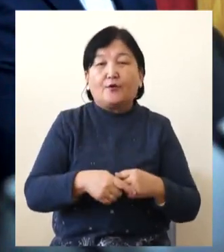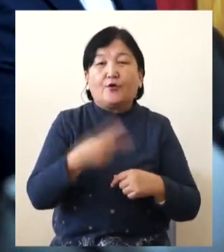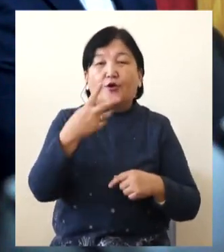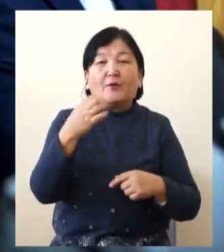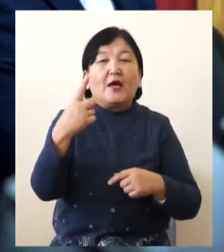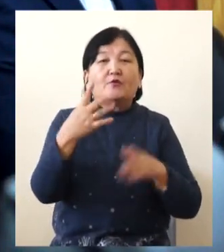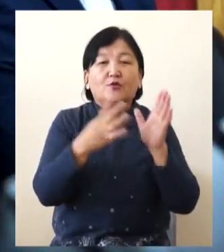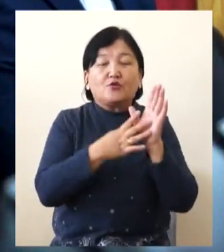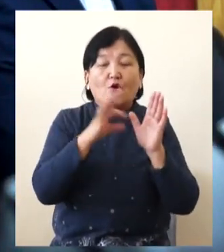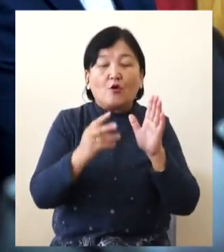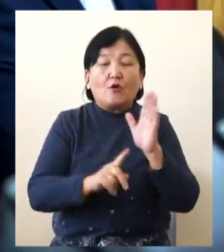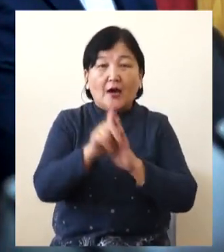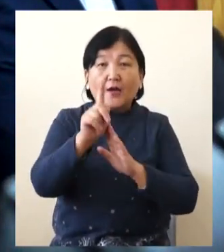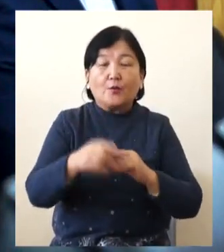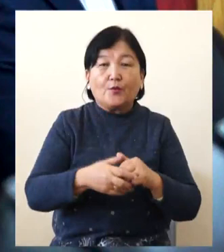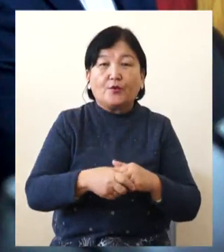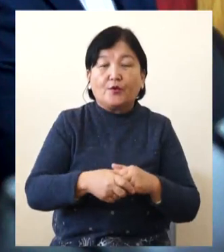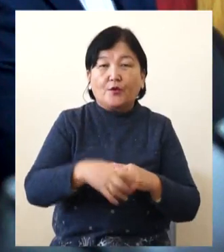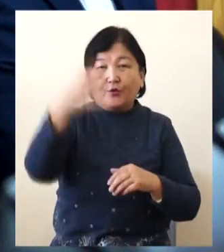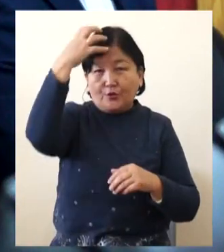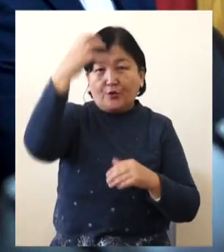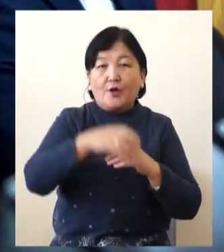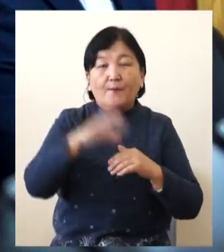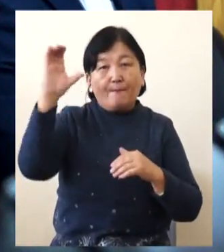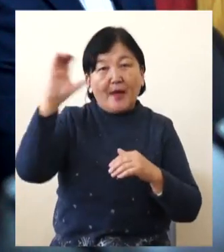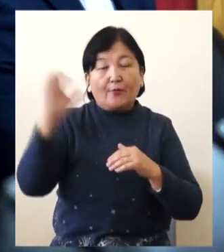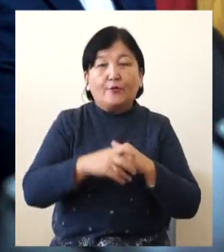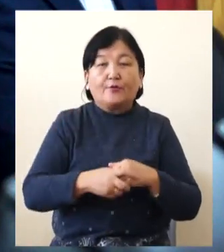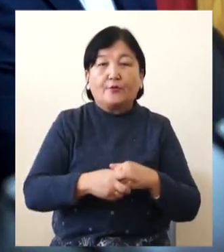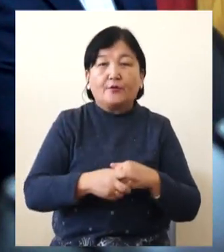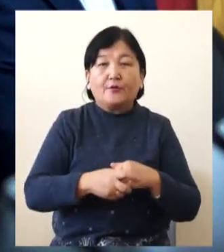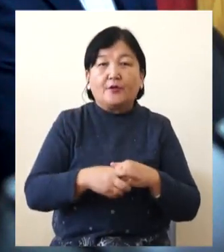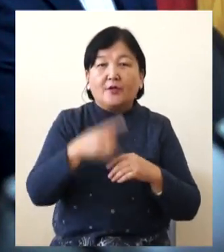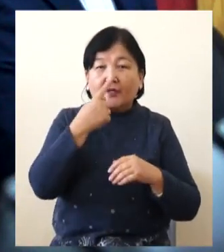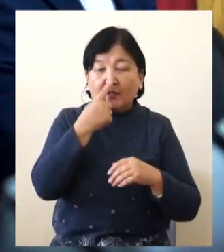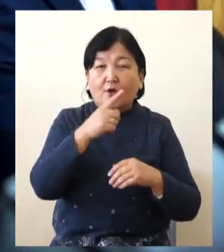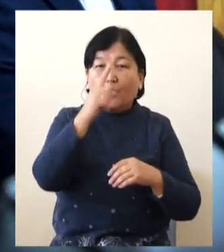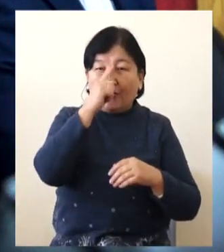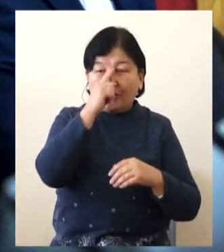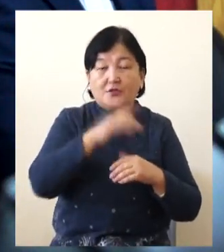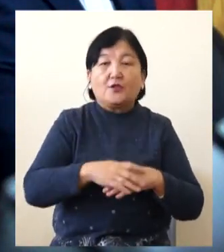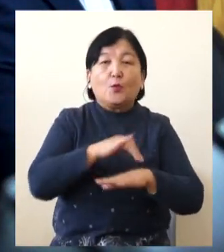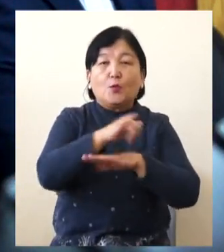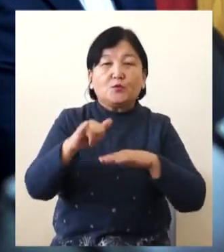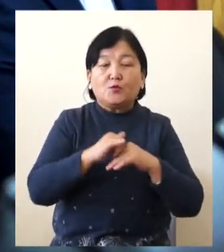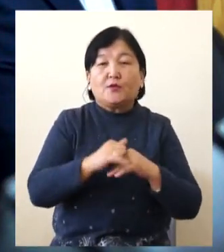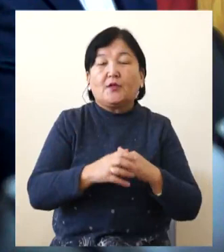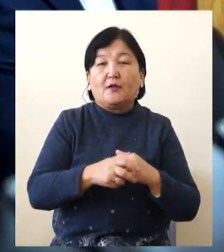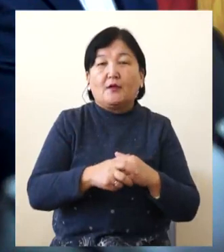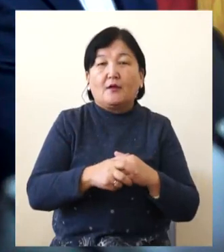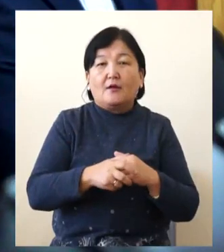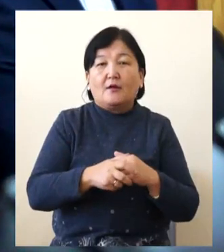гарангуул энэ төрийн банкны хувьчлагаа дээр тэ. Тэгэхээр энэ хятад орс эднэртэй энэ